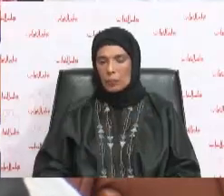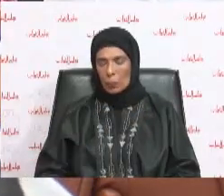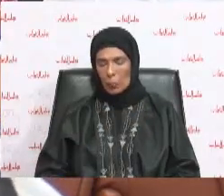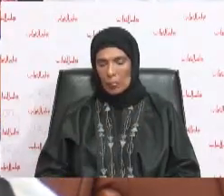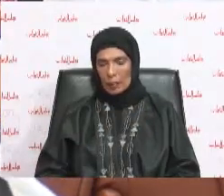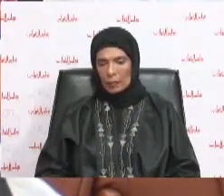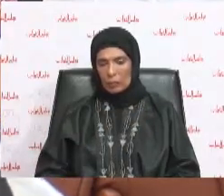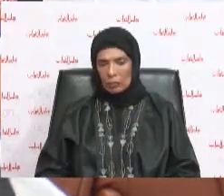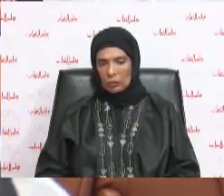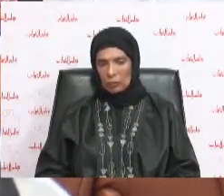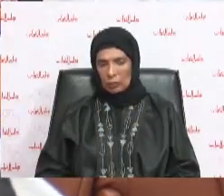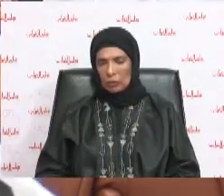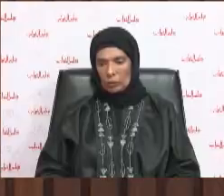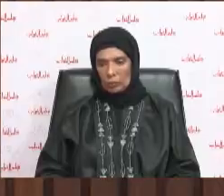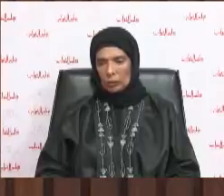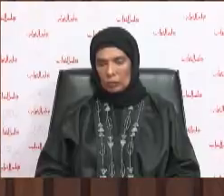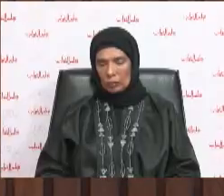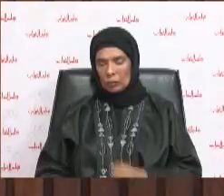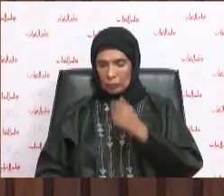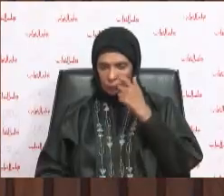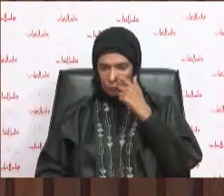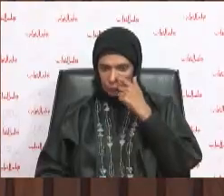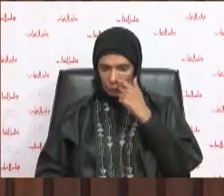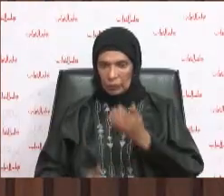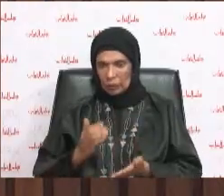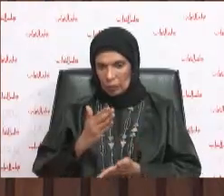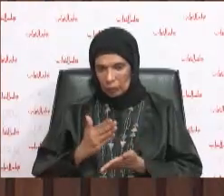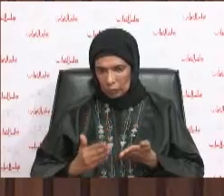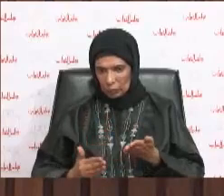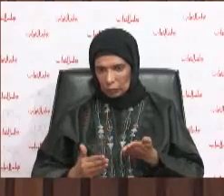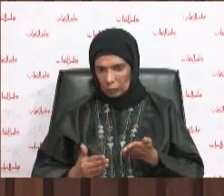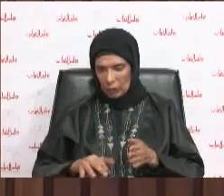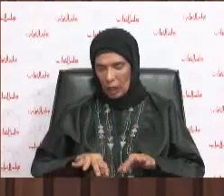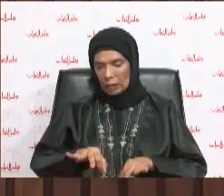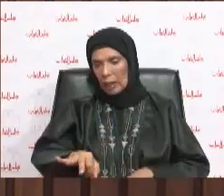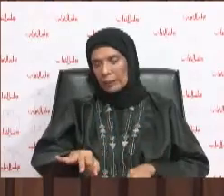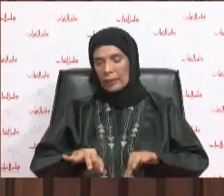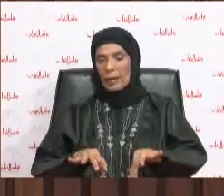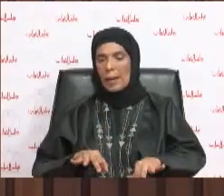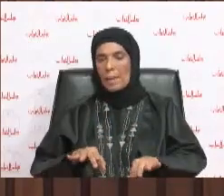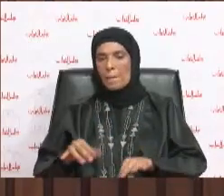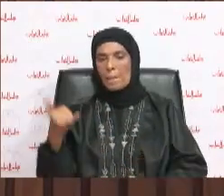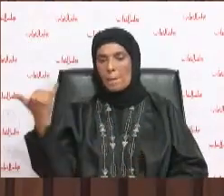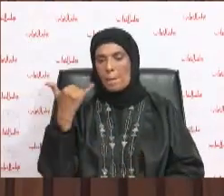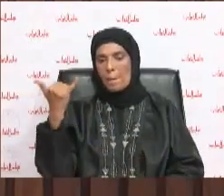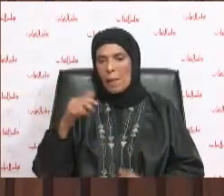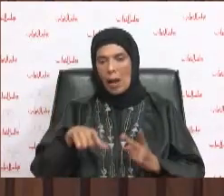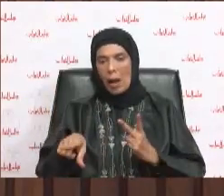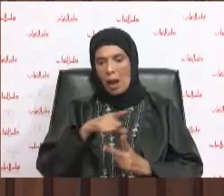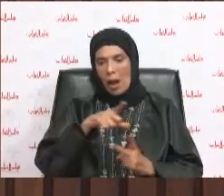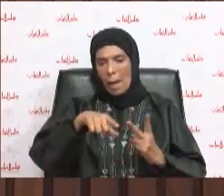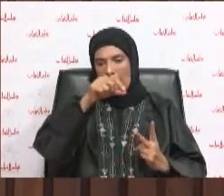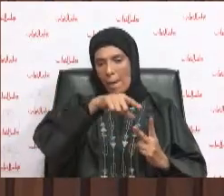نظرا لحجم السوق المتوفر هناك. فهذه جزء من التخطيط الاستراتيجي على اساس انه يكون عندنا خيارات تخدم ان شاء الله